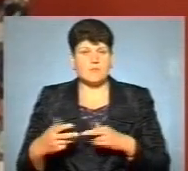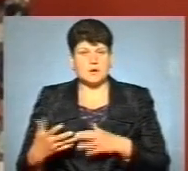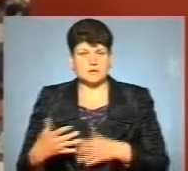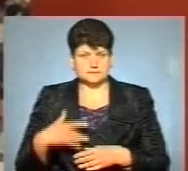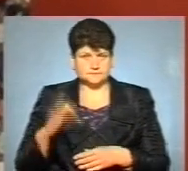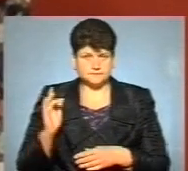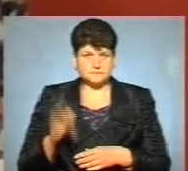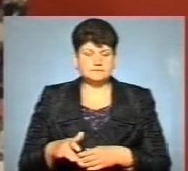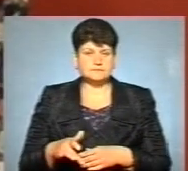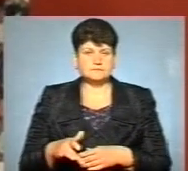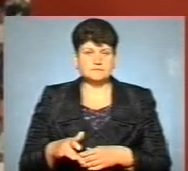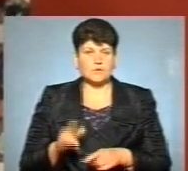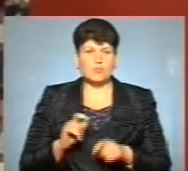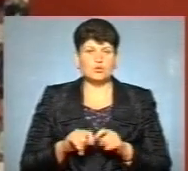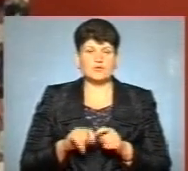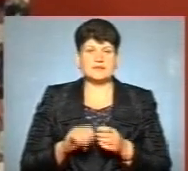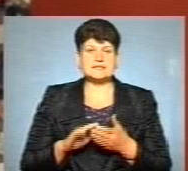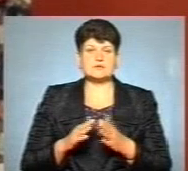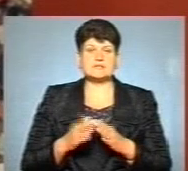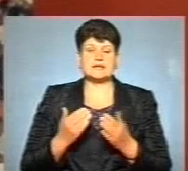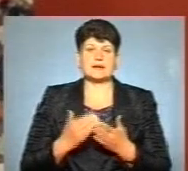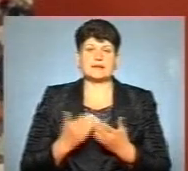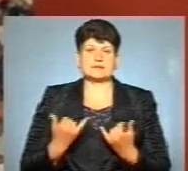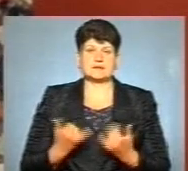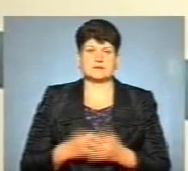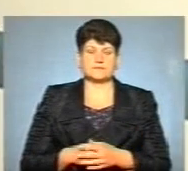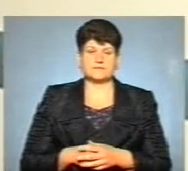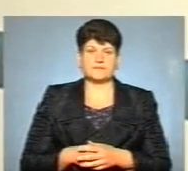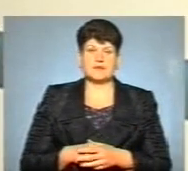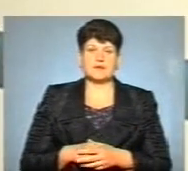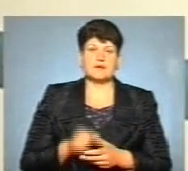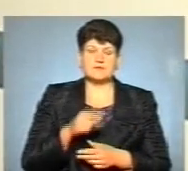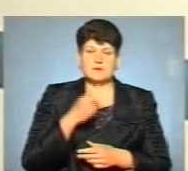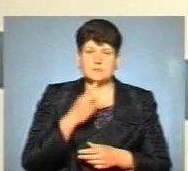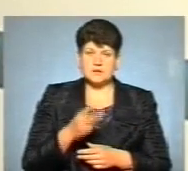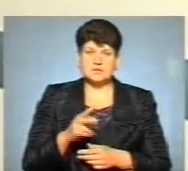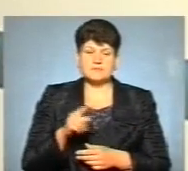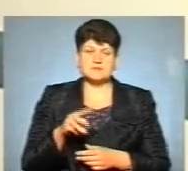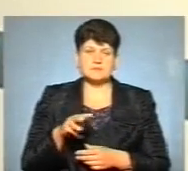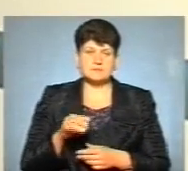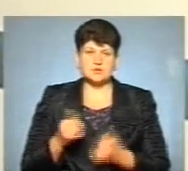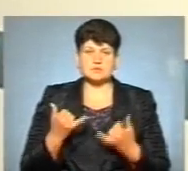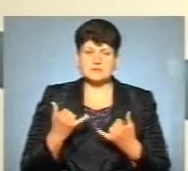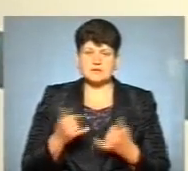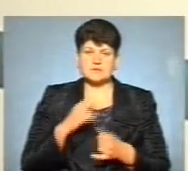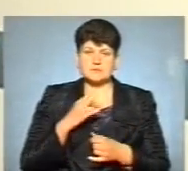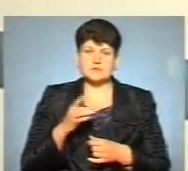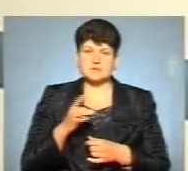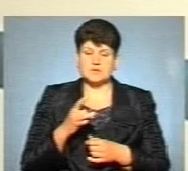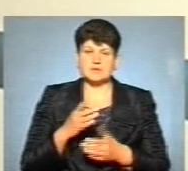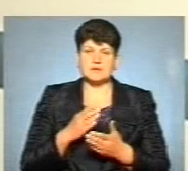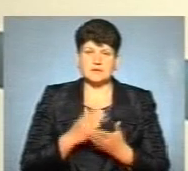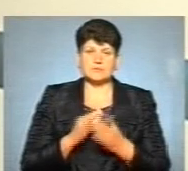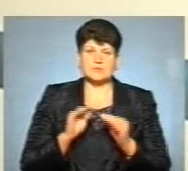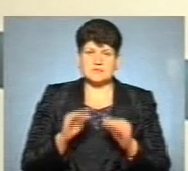аби контролювати ситуацію, яка зараз є? Ви бачите із засобів масової інформації, що зараз в Кременецькому районі виставлені пости,